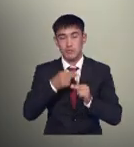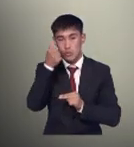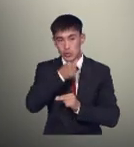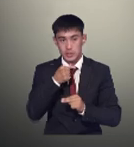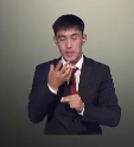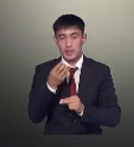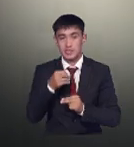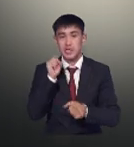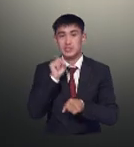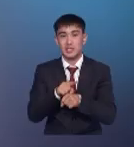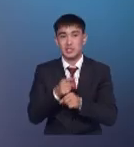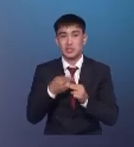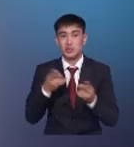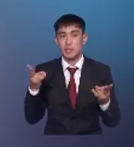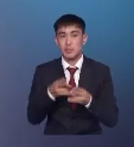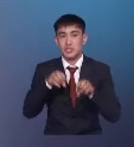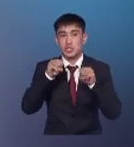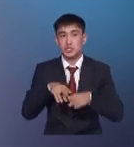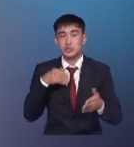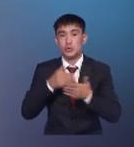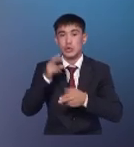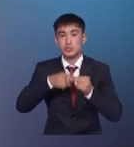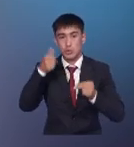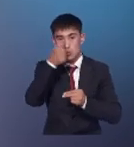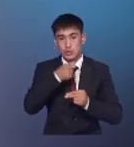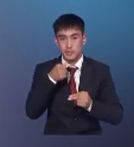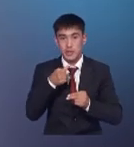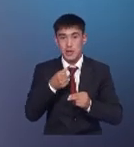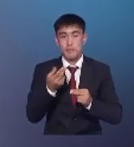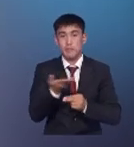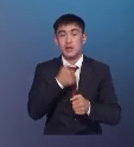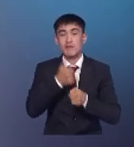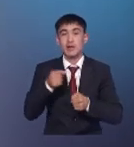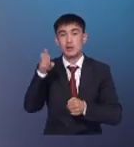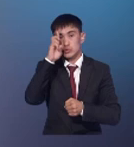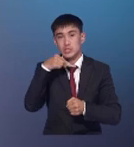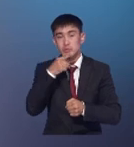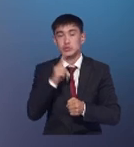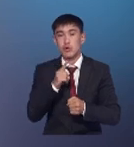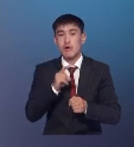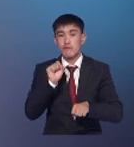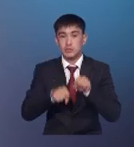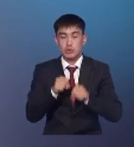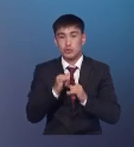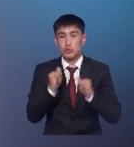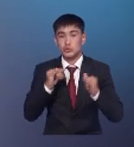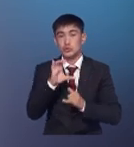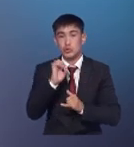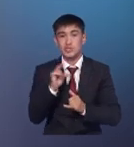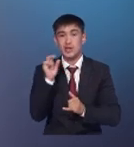года а также о задачах которые необходимо решить до конца текущего года вместе с тем глава государства отметил что о возможности роста